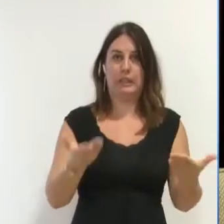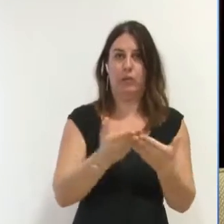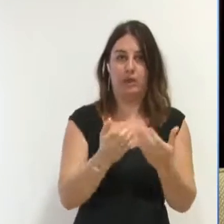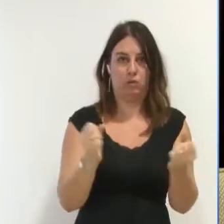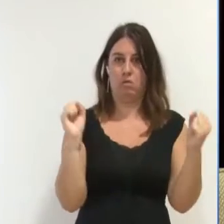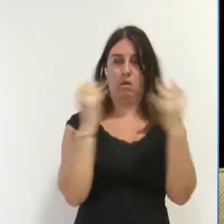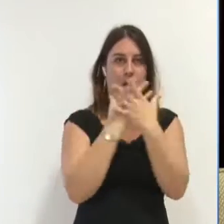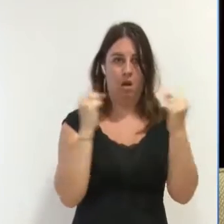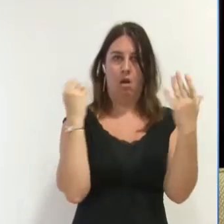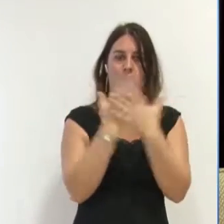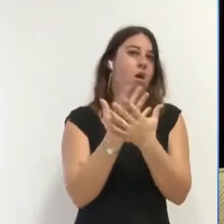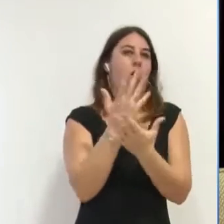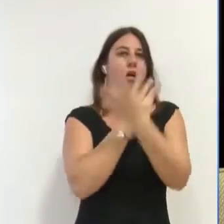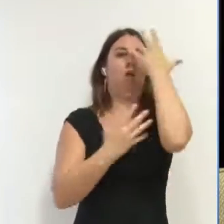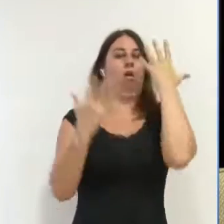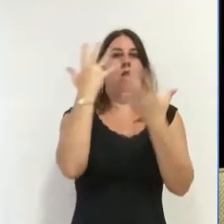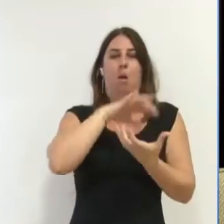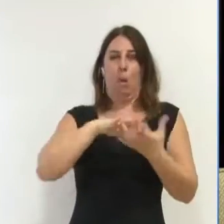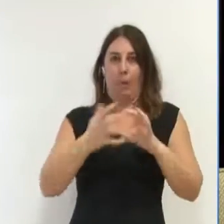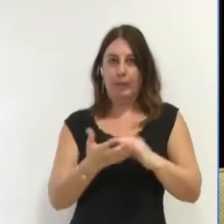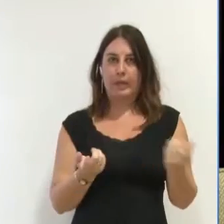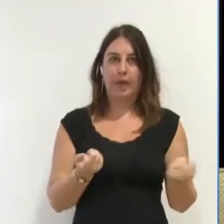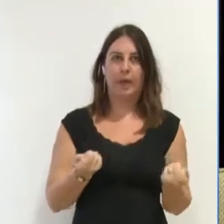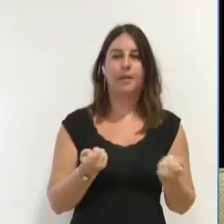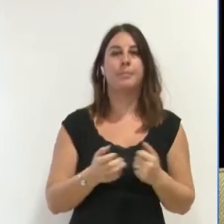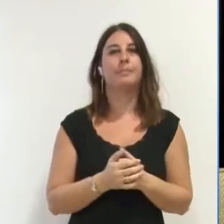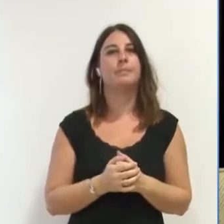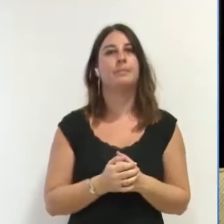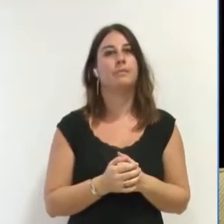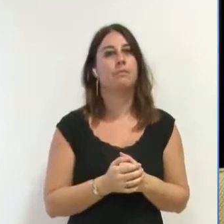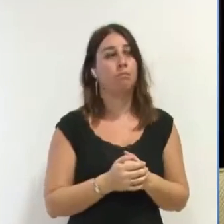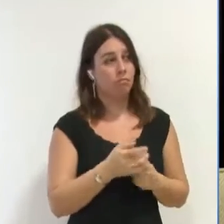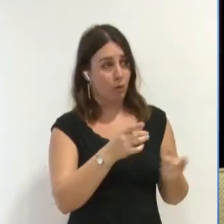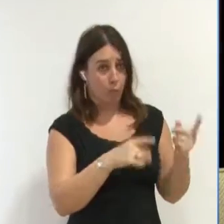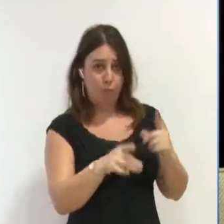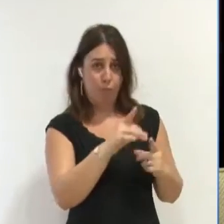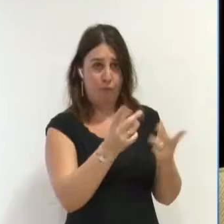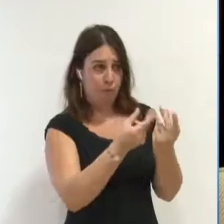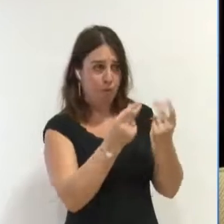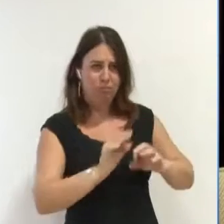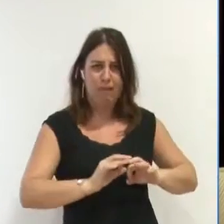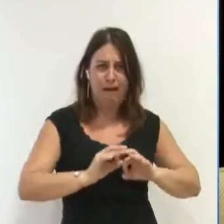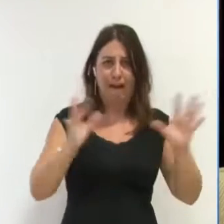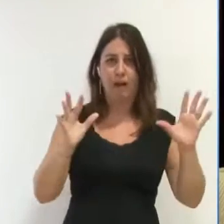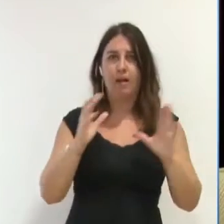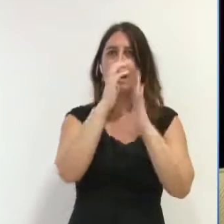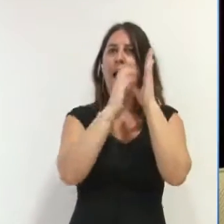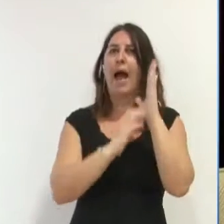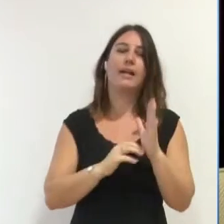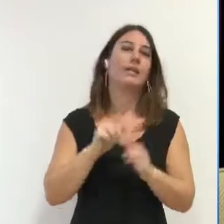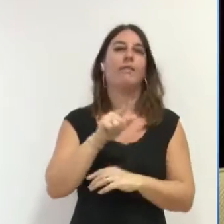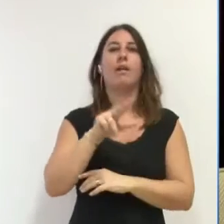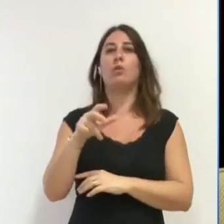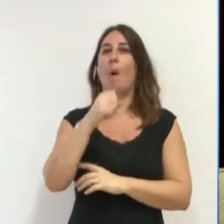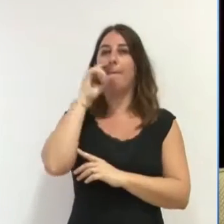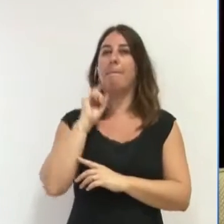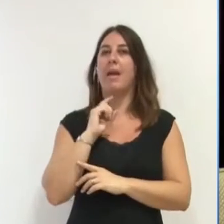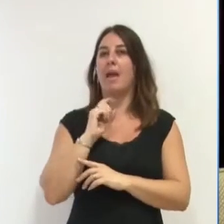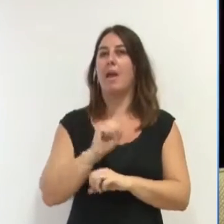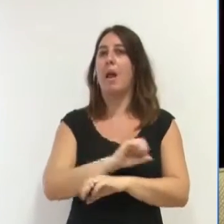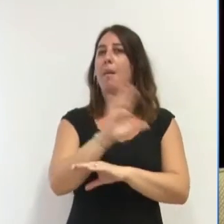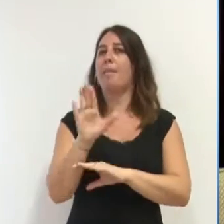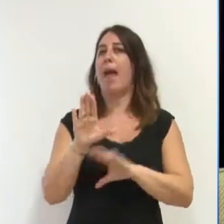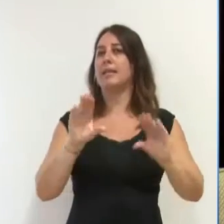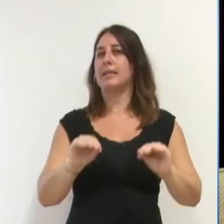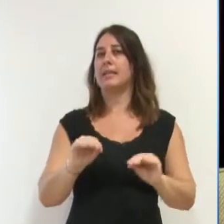difficiles. Concernant votre parole, il n'y en a d'abord pas eu. Dans un article du 23 mai, Place Gredent écrivait «